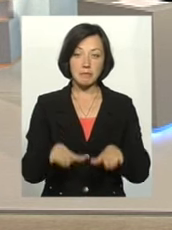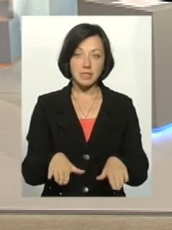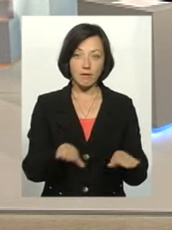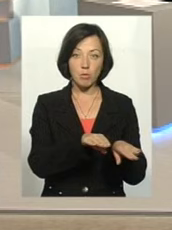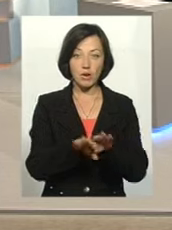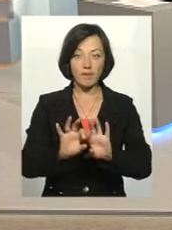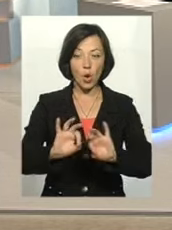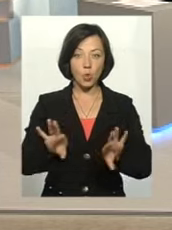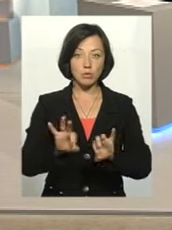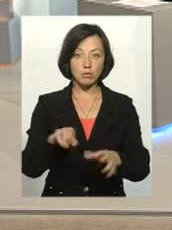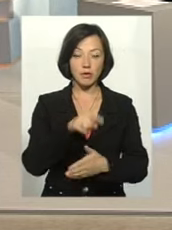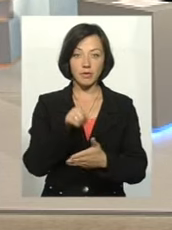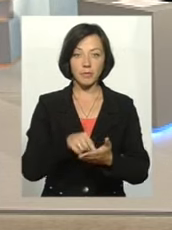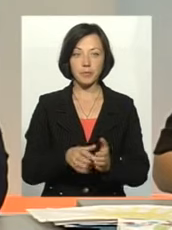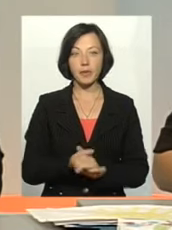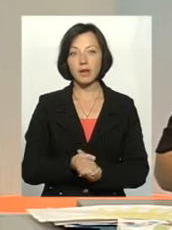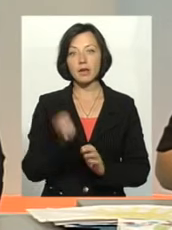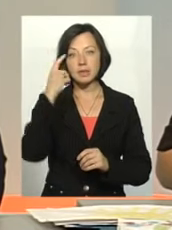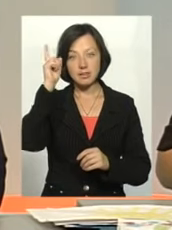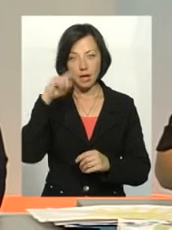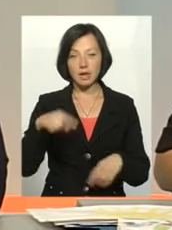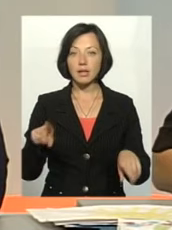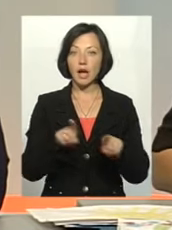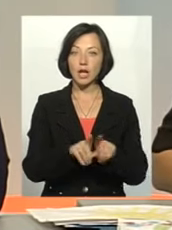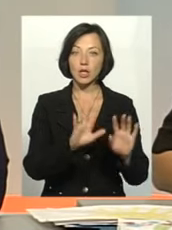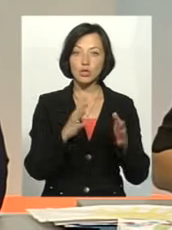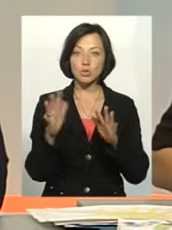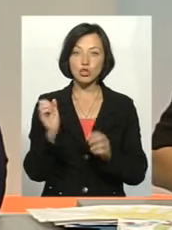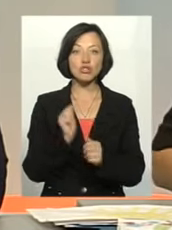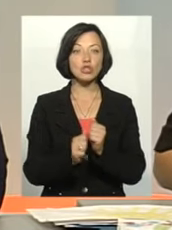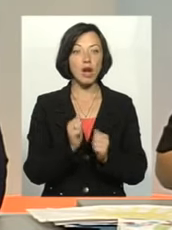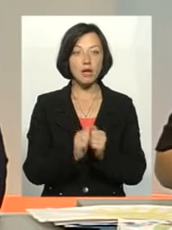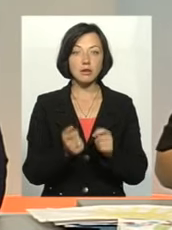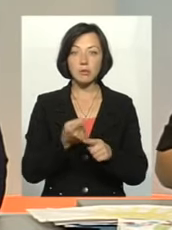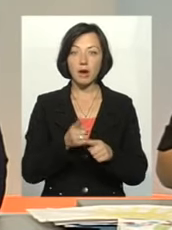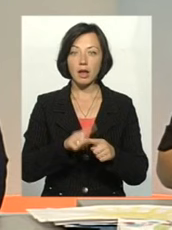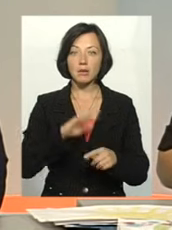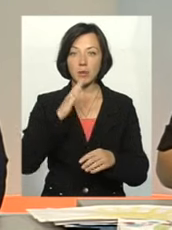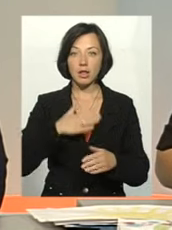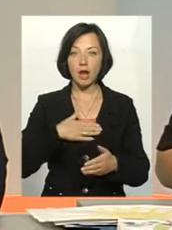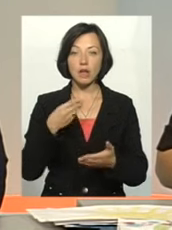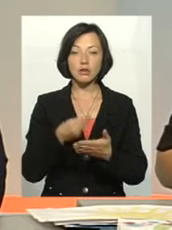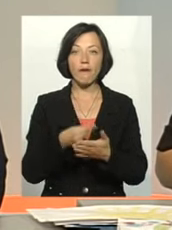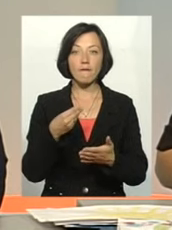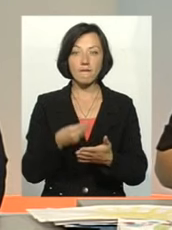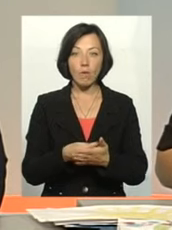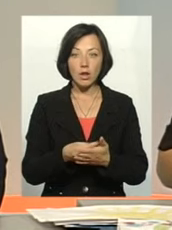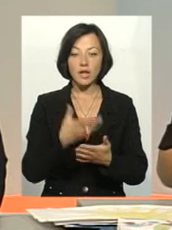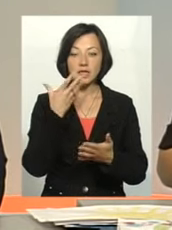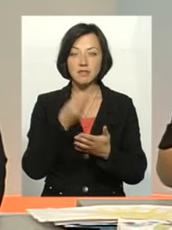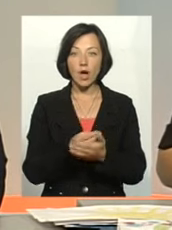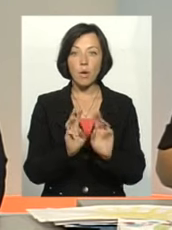розповів? Знаете, такие случаи достаточно часто, поэтому наш фонд объединения мировых культур на своем сайте